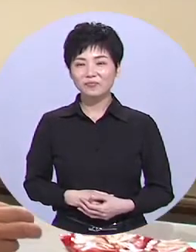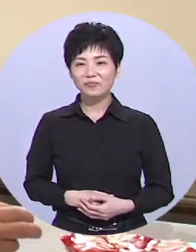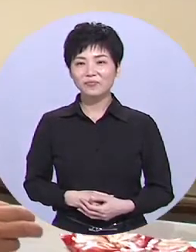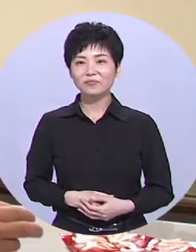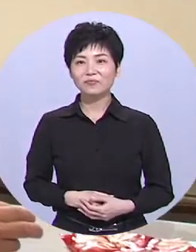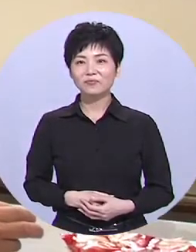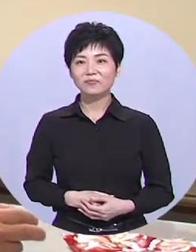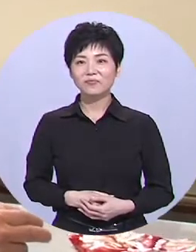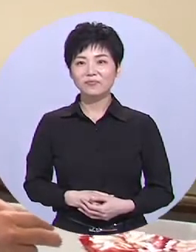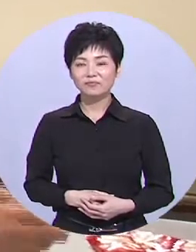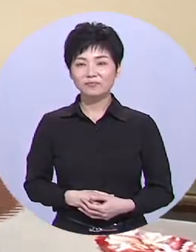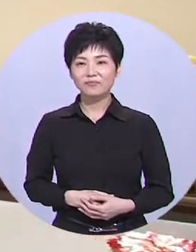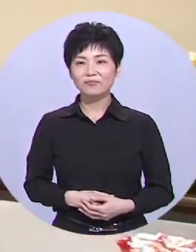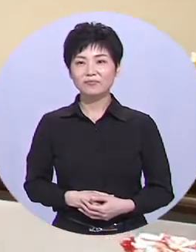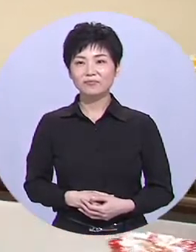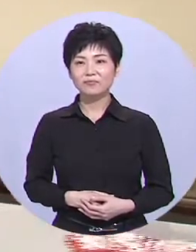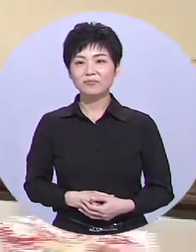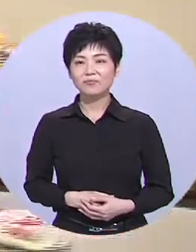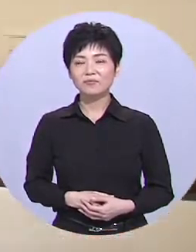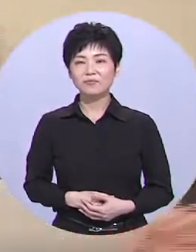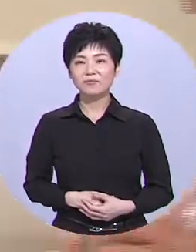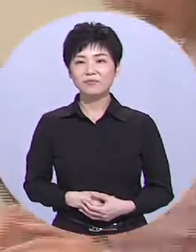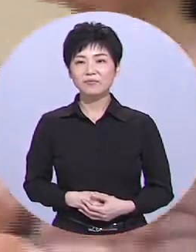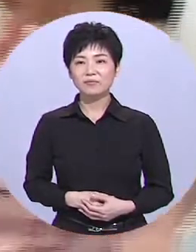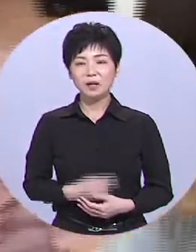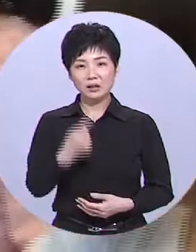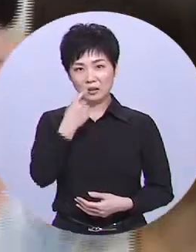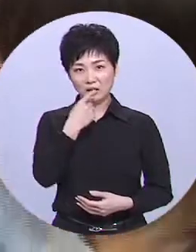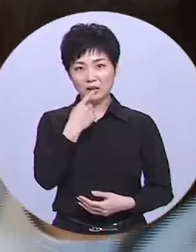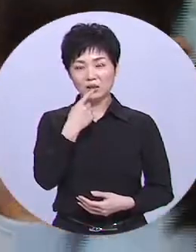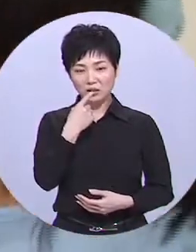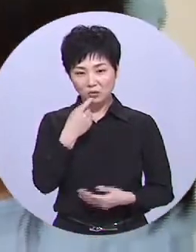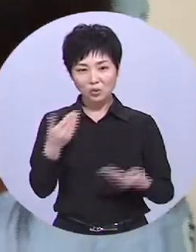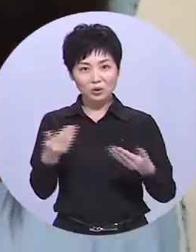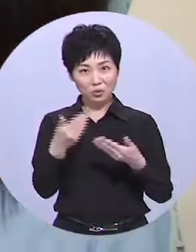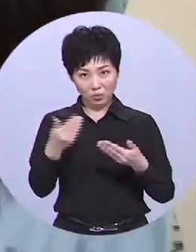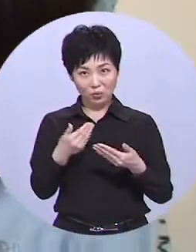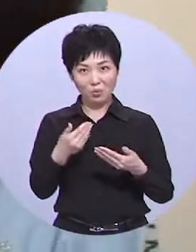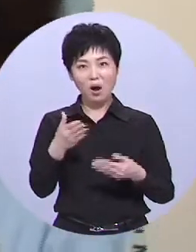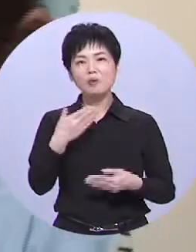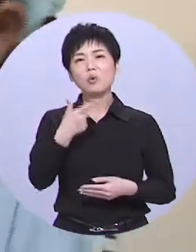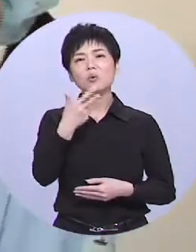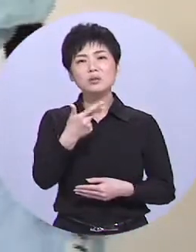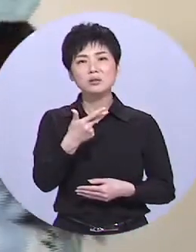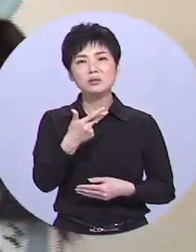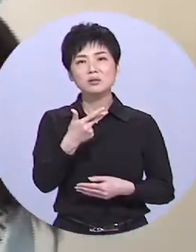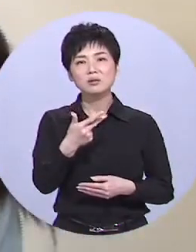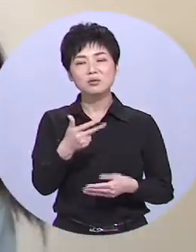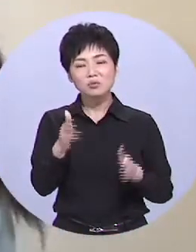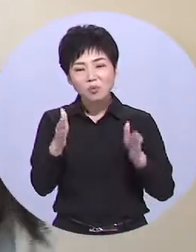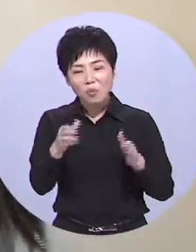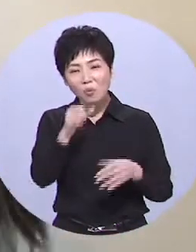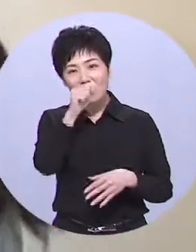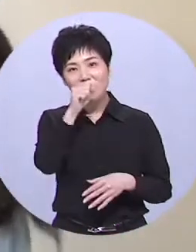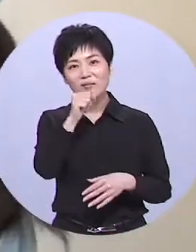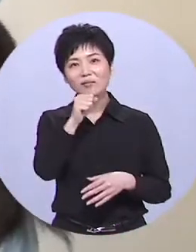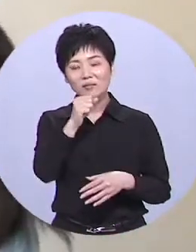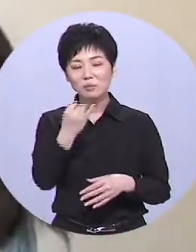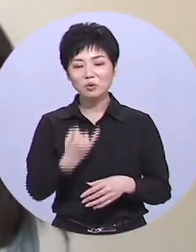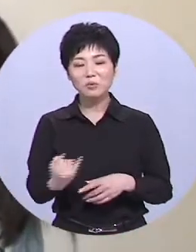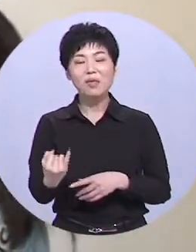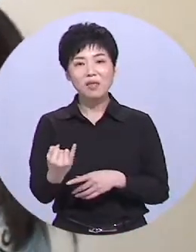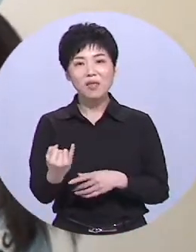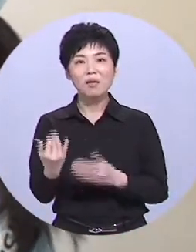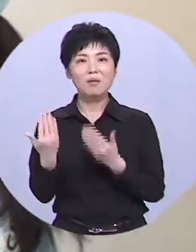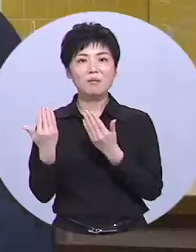して第3番目なんですけれども、私の勤めが飯能市にありまして、また私の長女が私の勤め